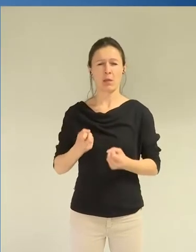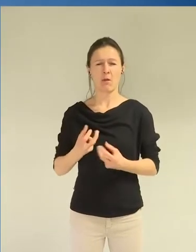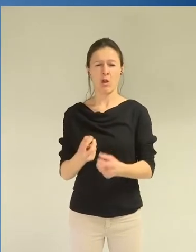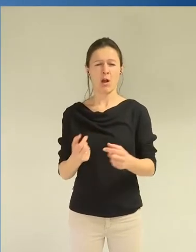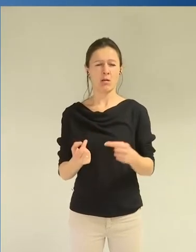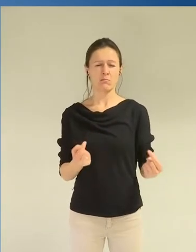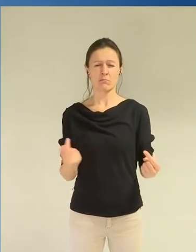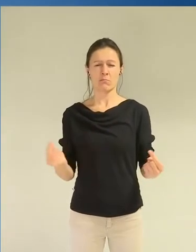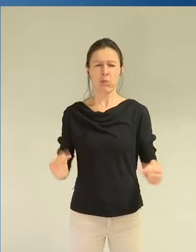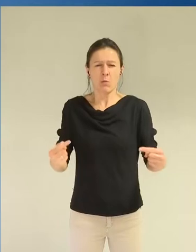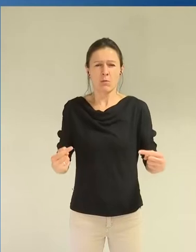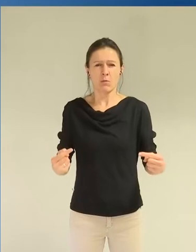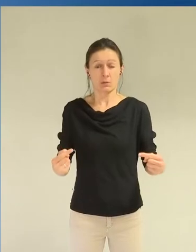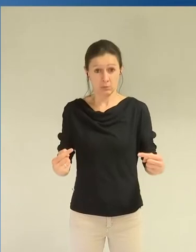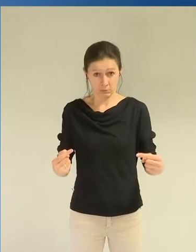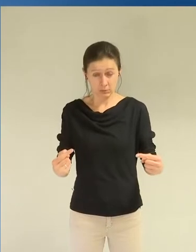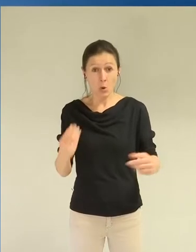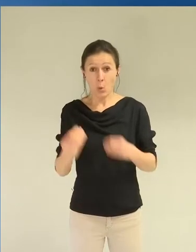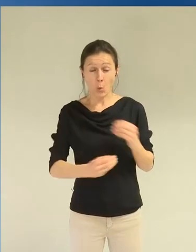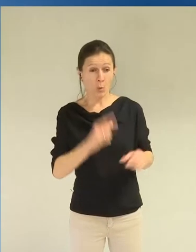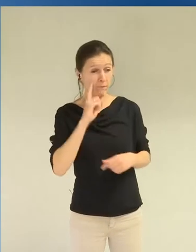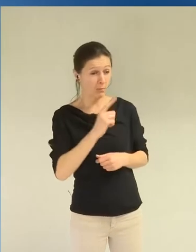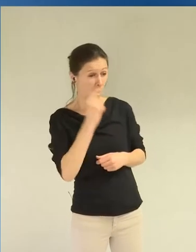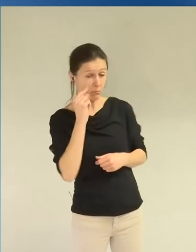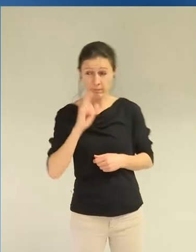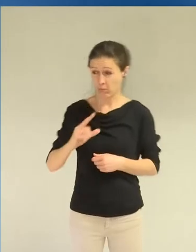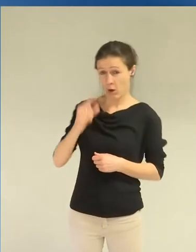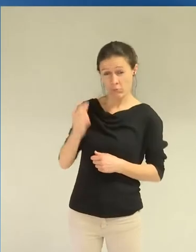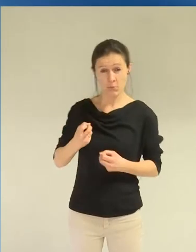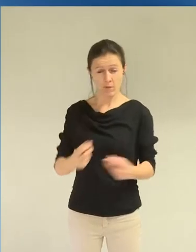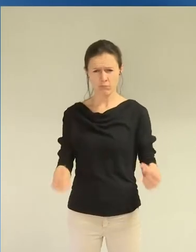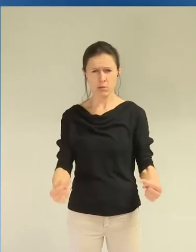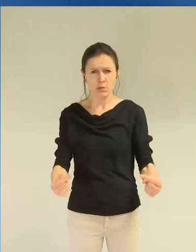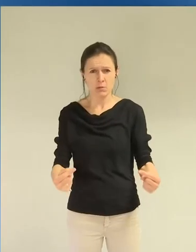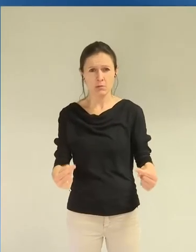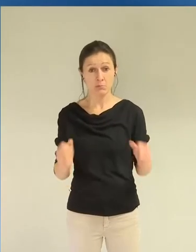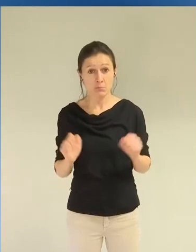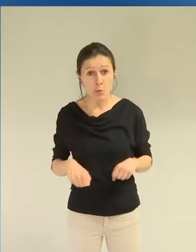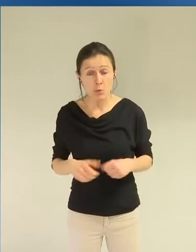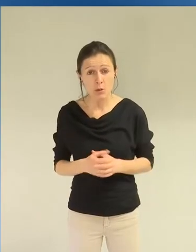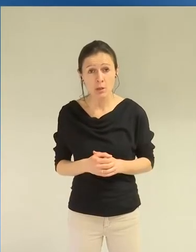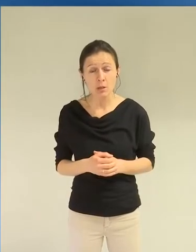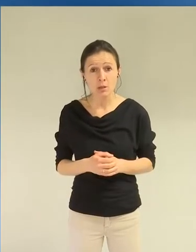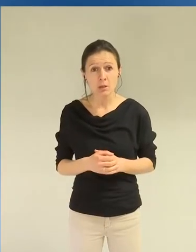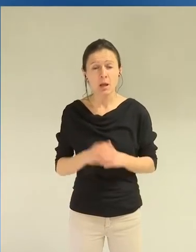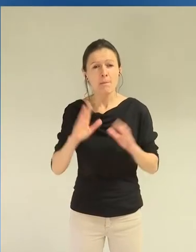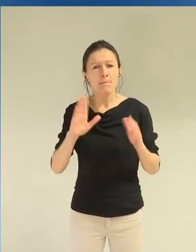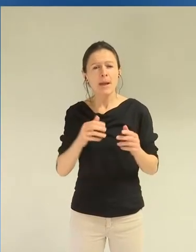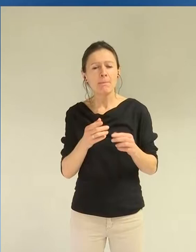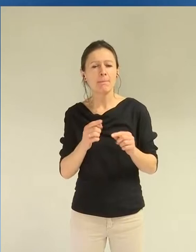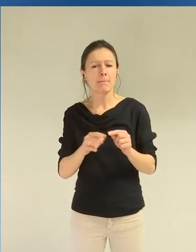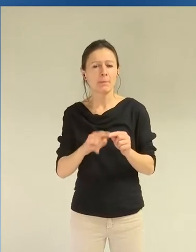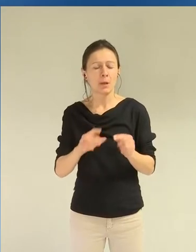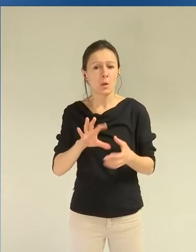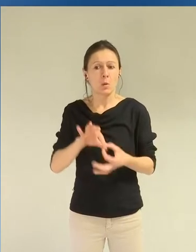plus simplement des hommes et des femmes face à d'autres hommes et d'autres femmes peut-on tout attaquer jusqu'au sacre et